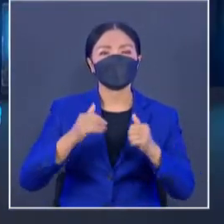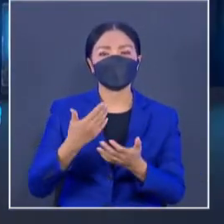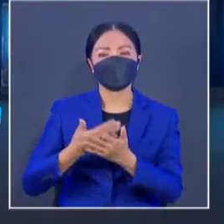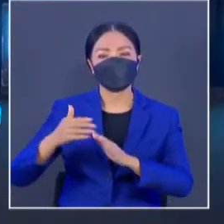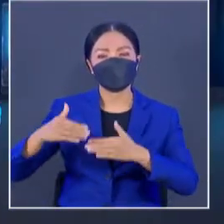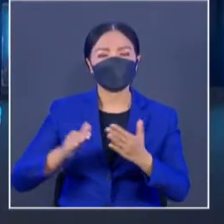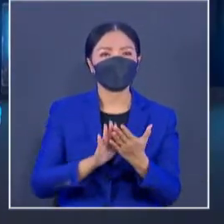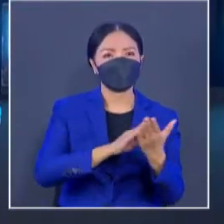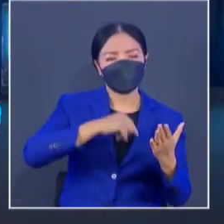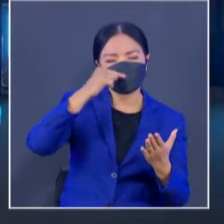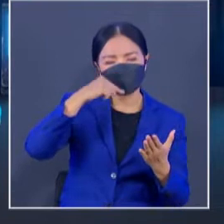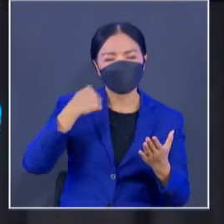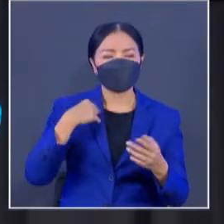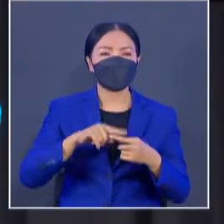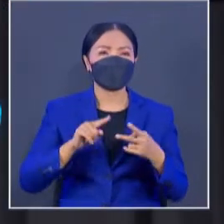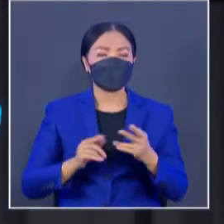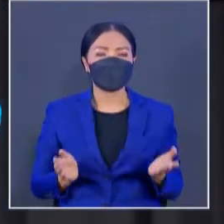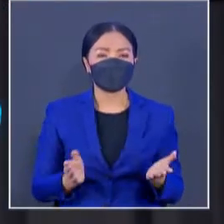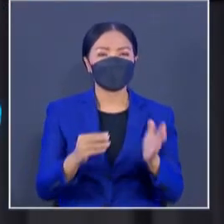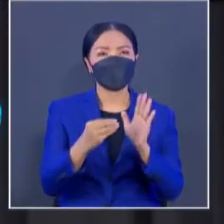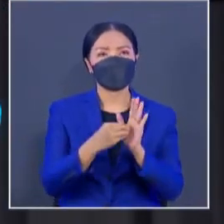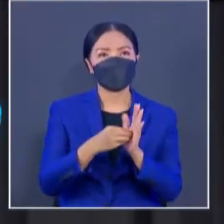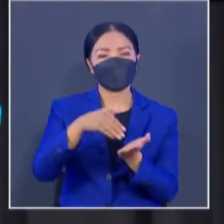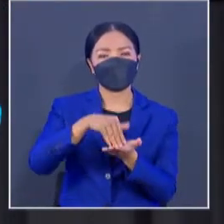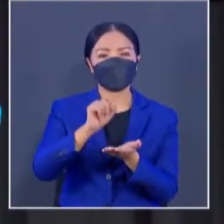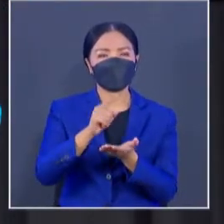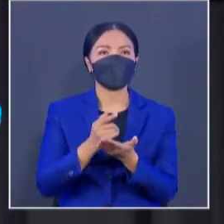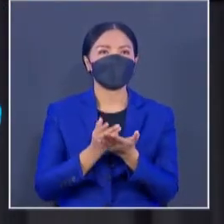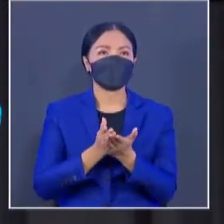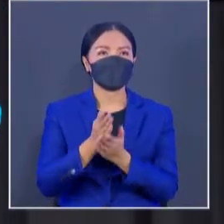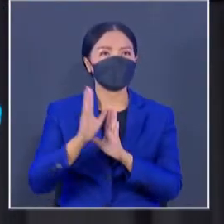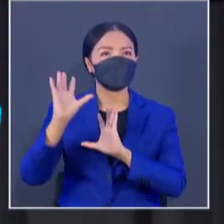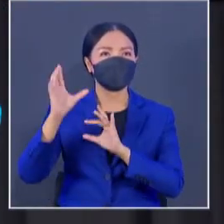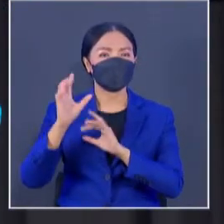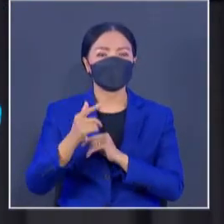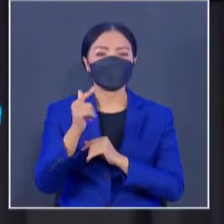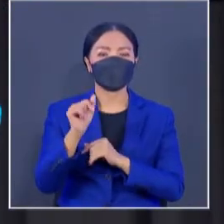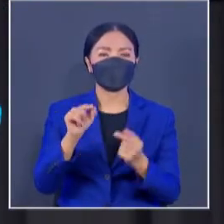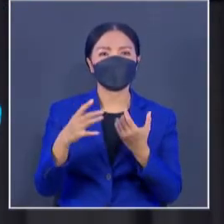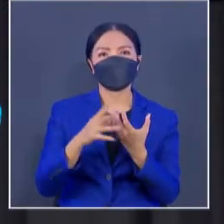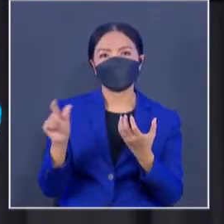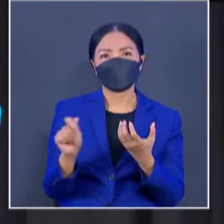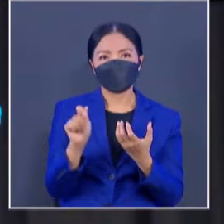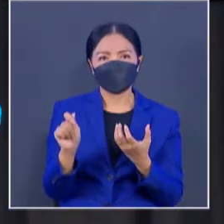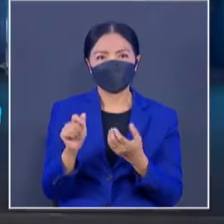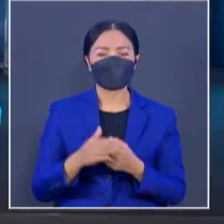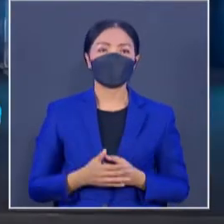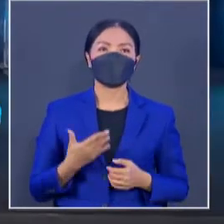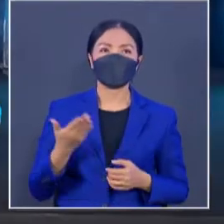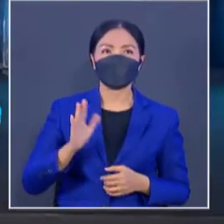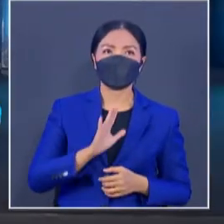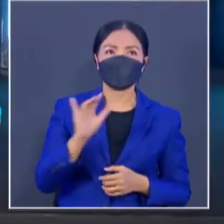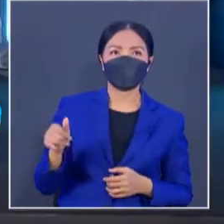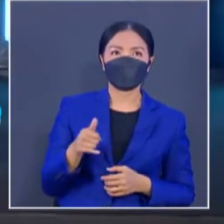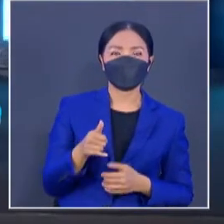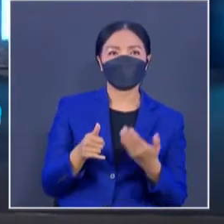ให้กับประเทศไทยรวมถึงผลักดันให้กรุงเทพเป็นศูนย์กลางด้านภาพยนตร์ระดับแนวหน้าของเอเชียโดยเมื่อวานนะคะได้รับเกียรติจากน